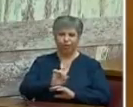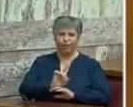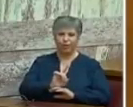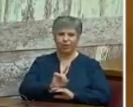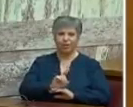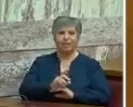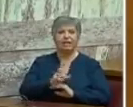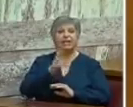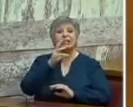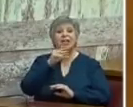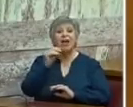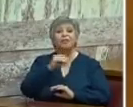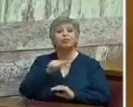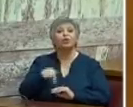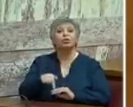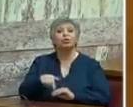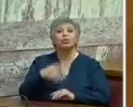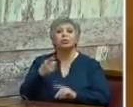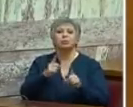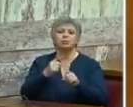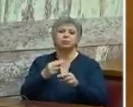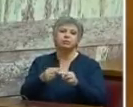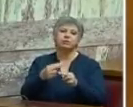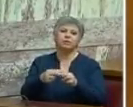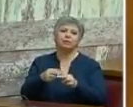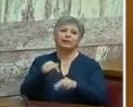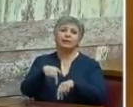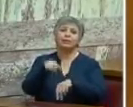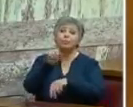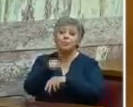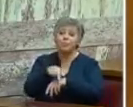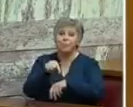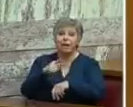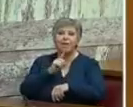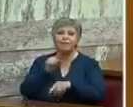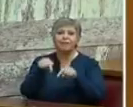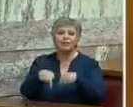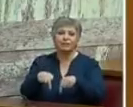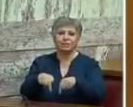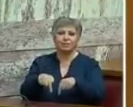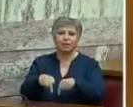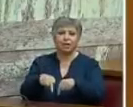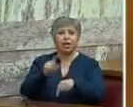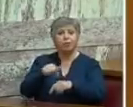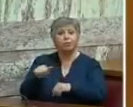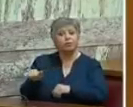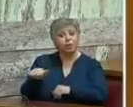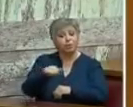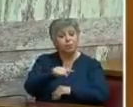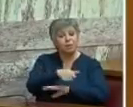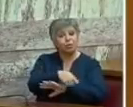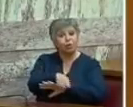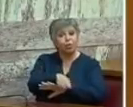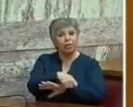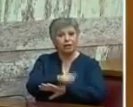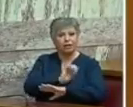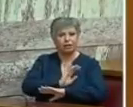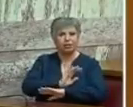Γι' αυτό είναι ιστορική αυτή η μέρα. Γι' αυτό είναι ιστορική αυτή η μέρα. Γιατί έτσι όπως έχετε φτιάξει αυτό το Σύνταγμα με αυτή